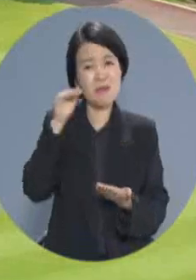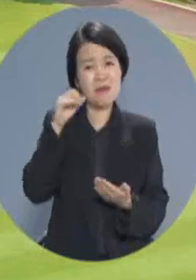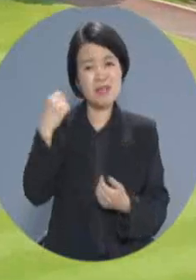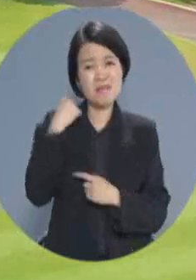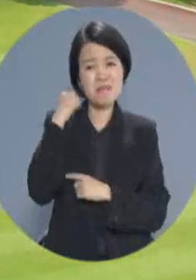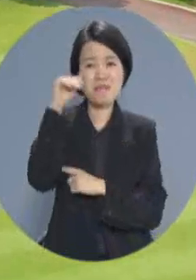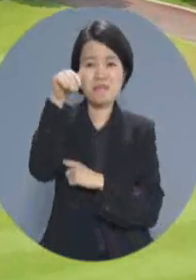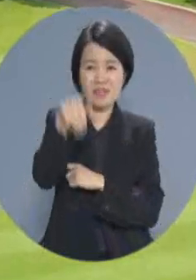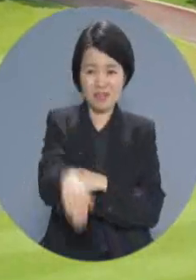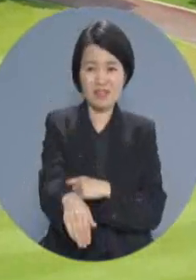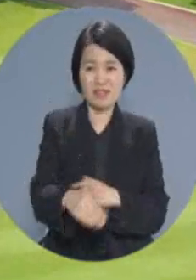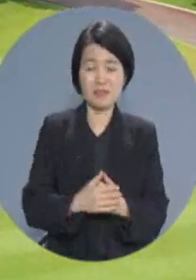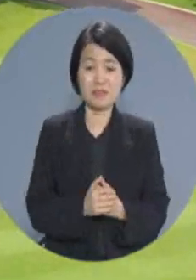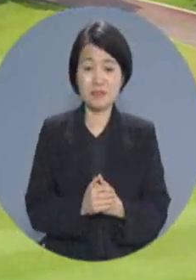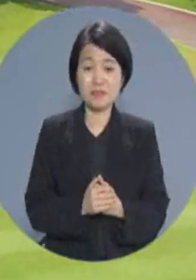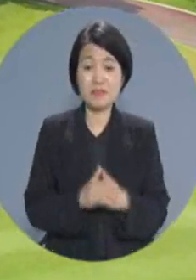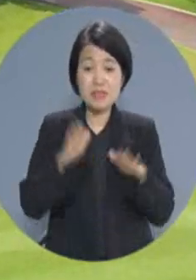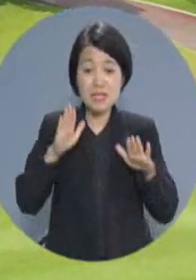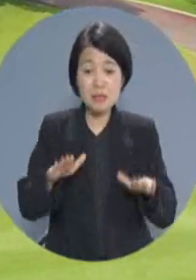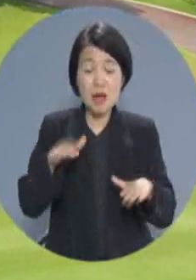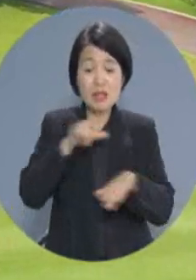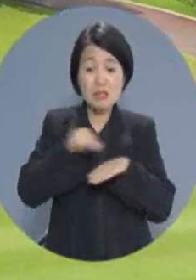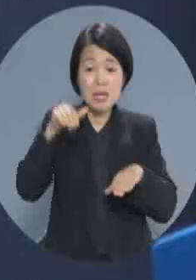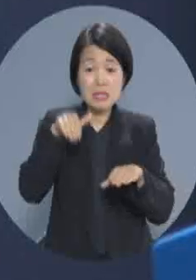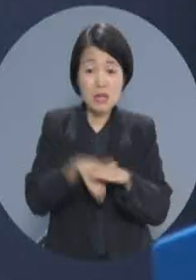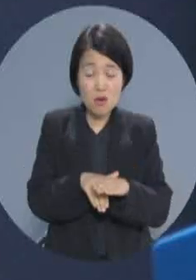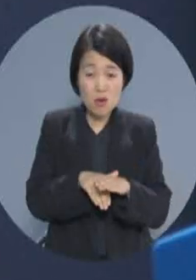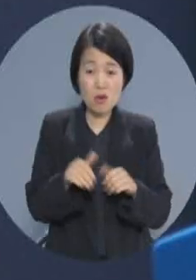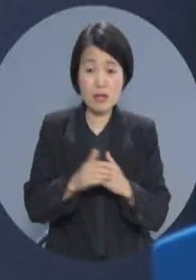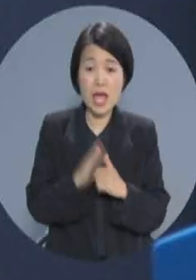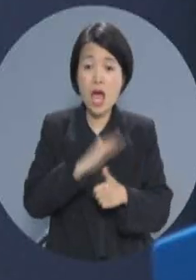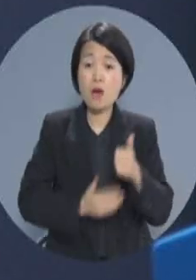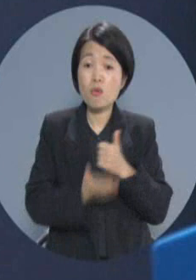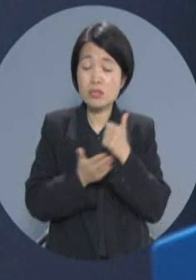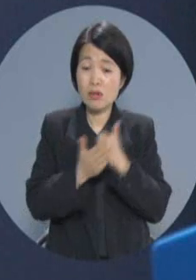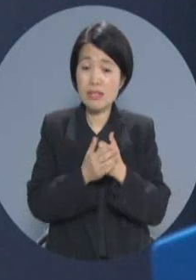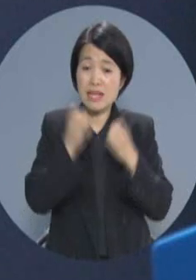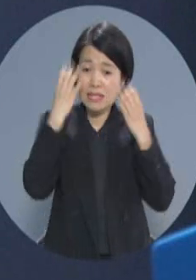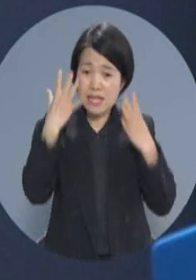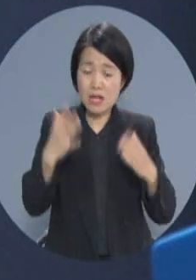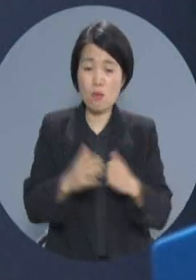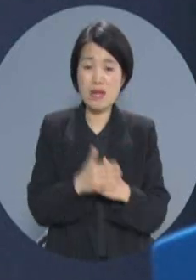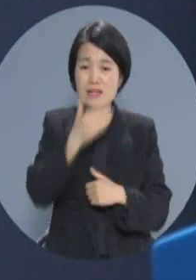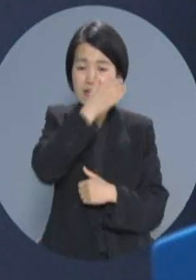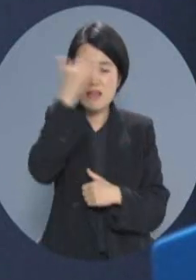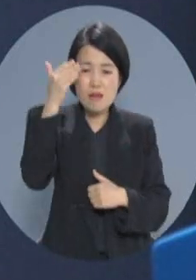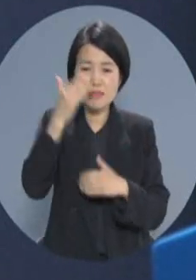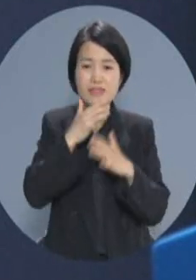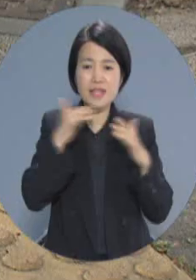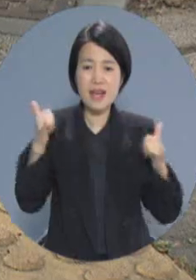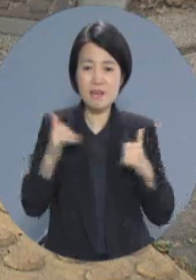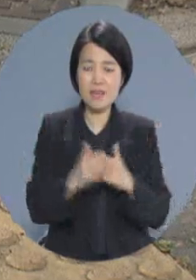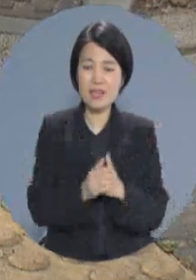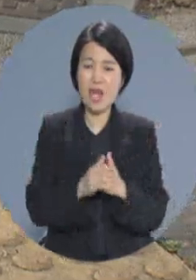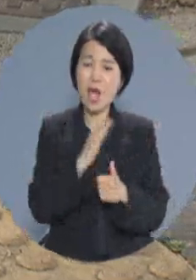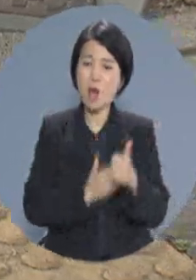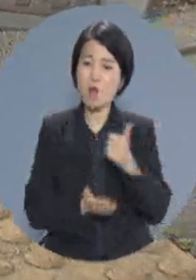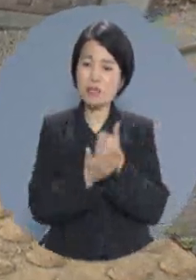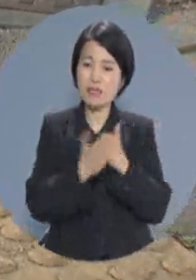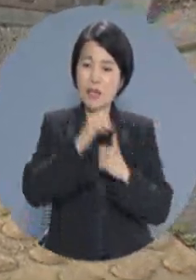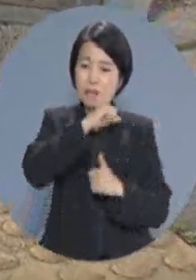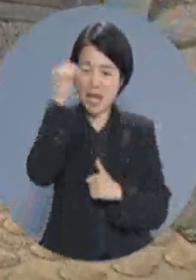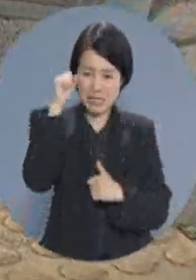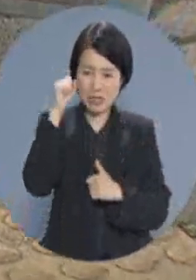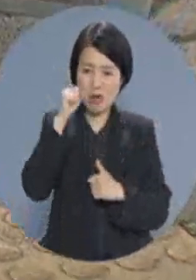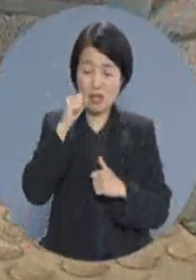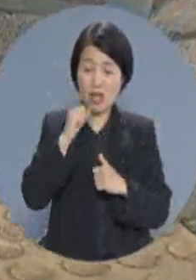겁니다. 이번 지방선거의 민주당 공천 과정은 새로운 피, 젊은 신인이 공천이나 당선의